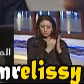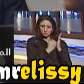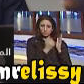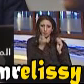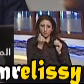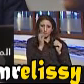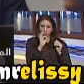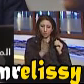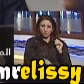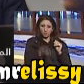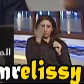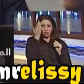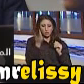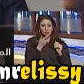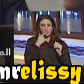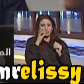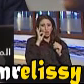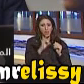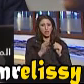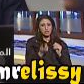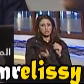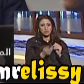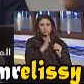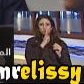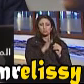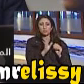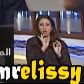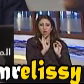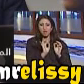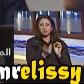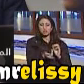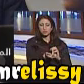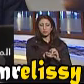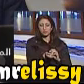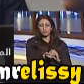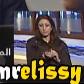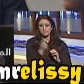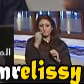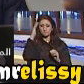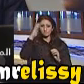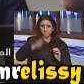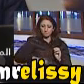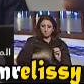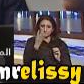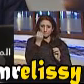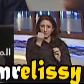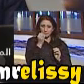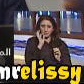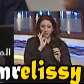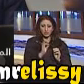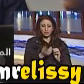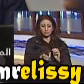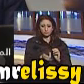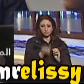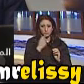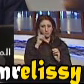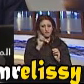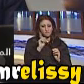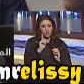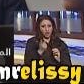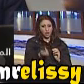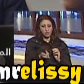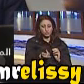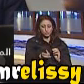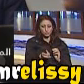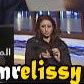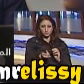جاي الشهر، انا نفسي مسؤول يطلع يبقى صادق في كلمته حضرتك. انا حضرتك اتصلت برئاسه الجمهوريه قلت لهم